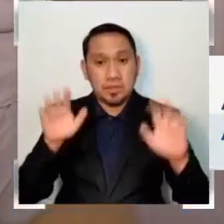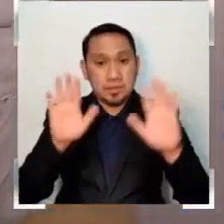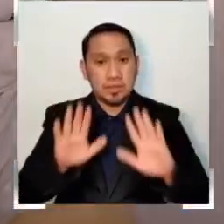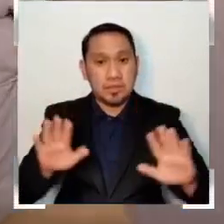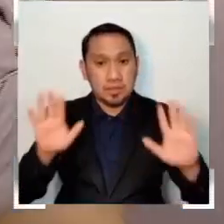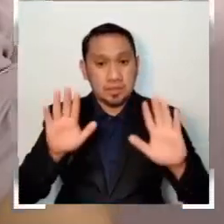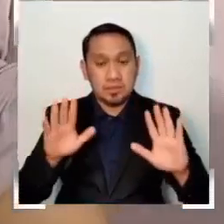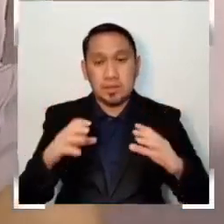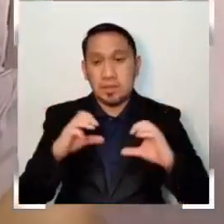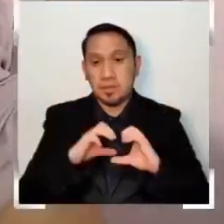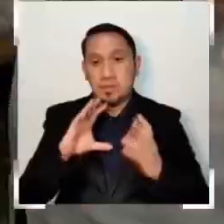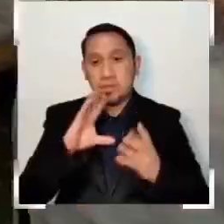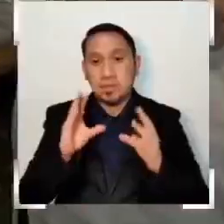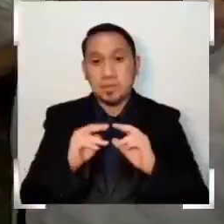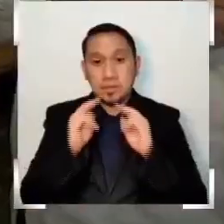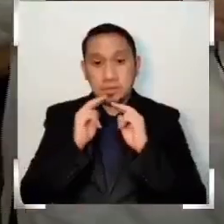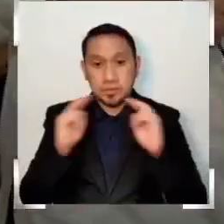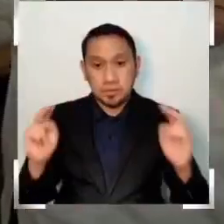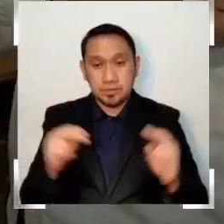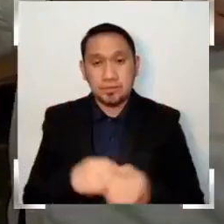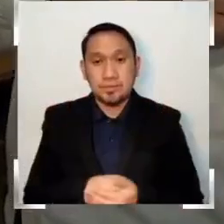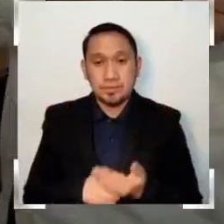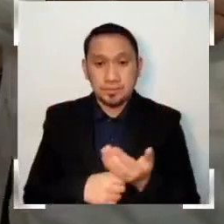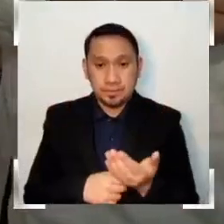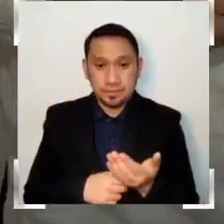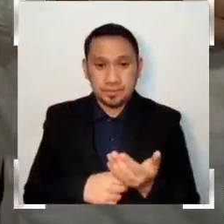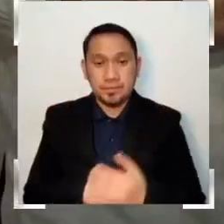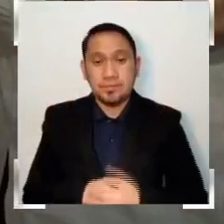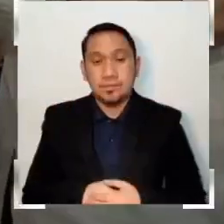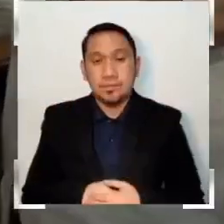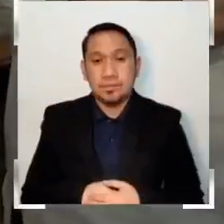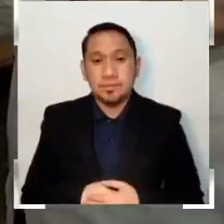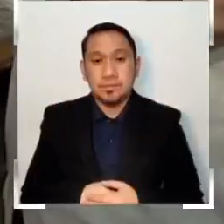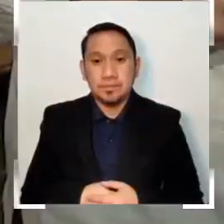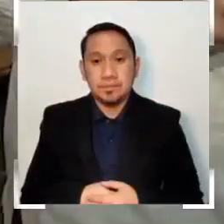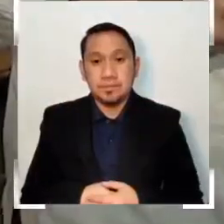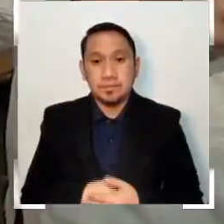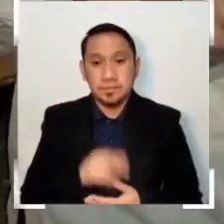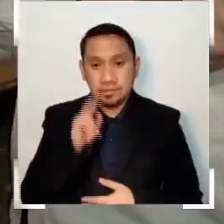GMA Integrated News, JP Soriano ang inyong saksi.